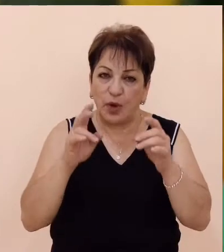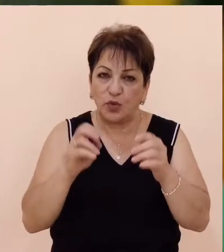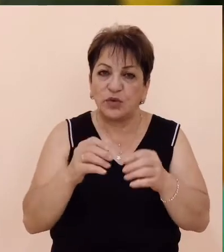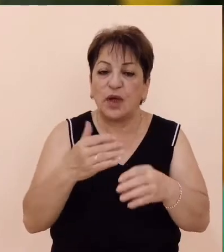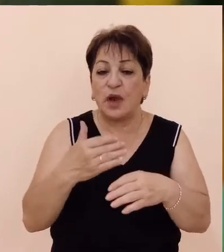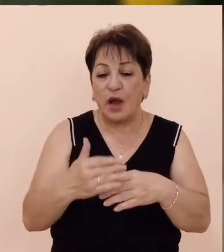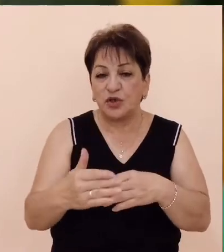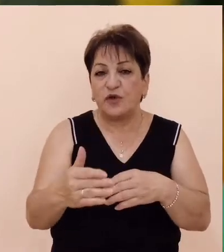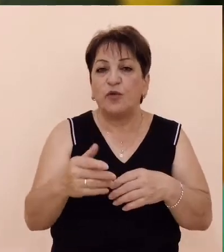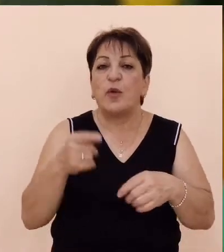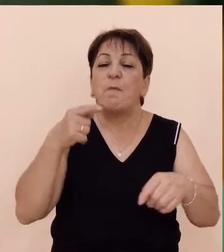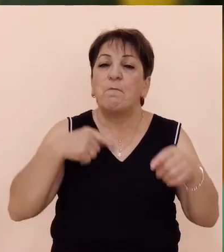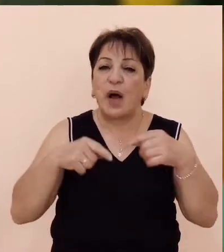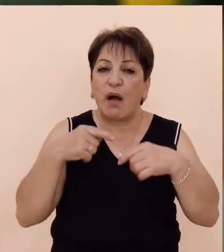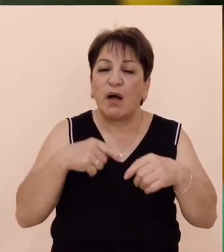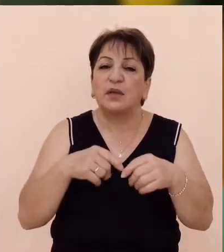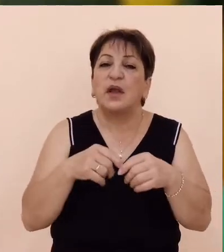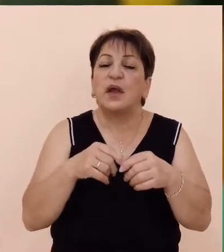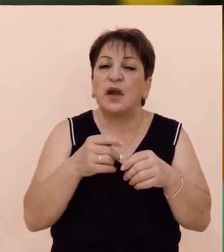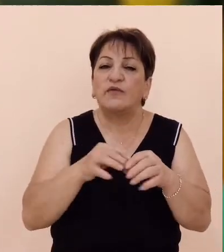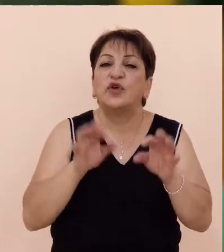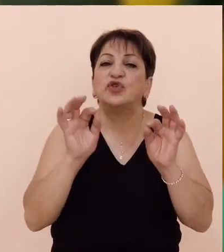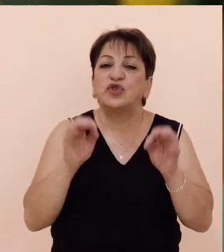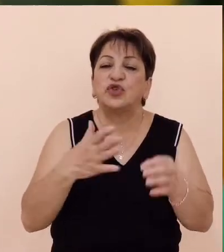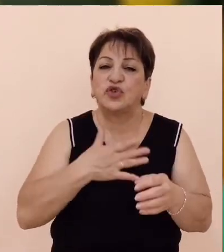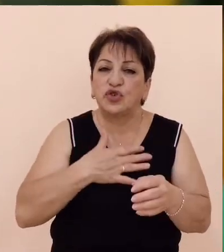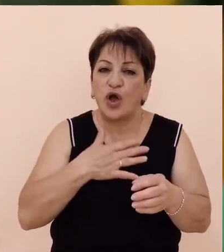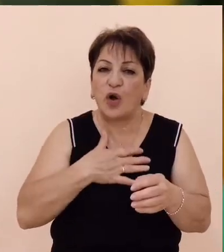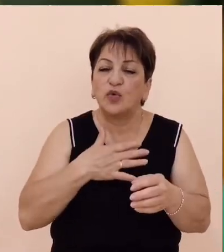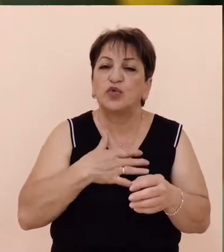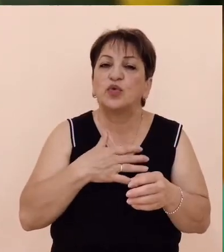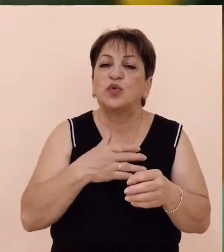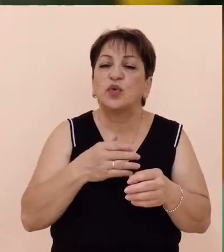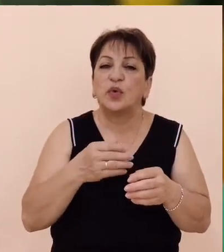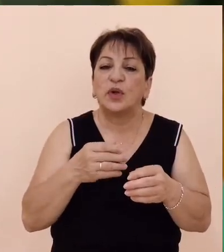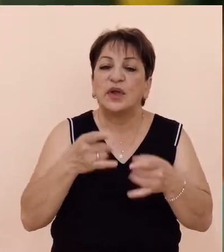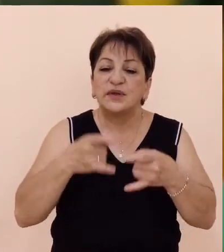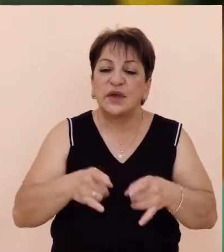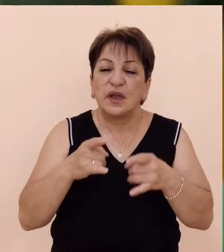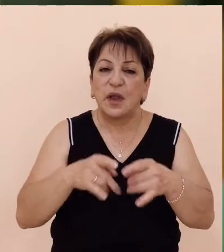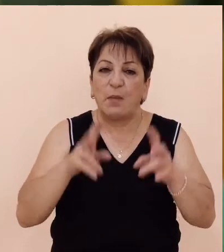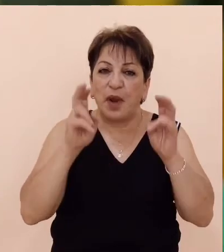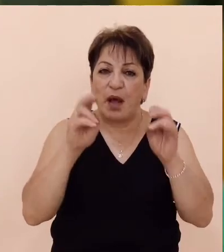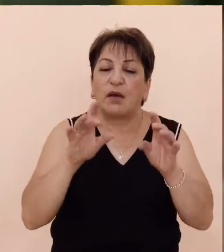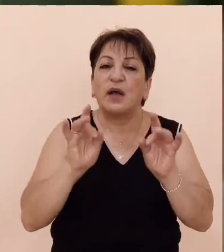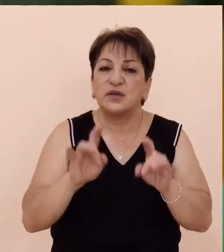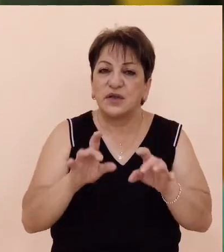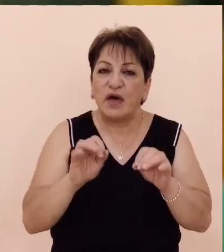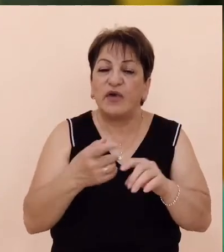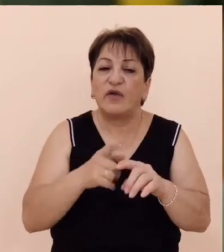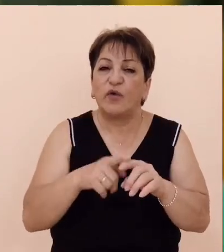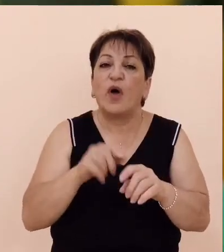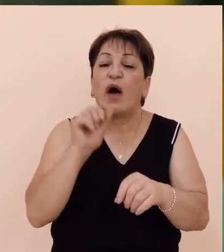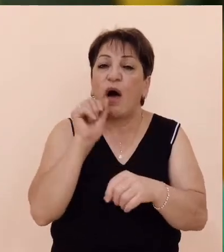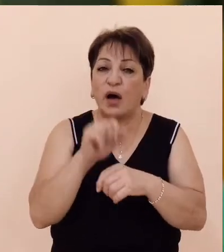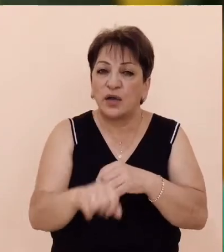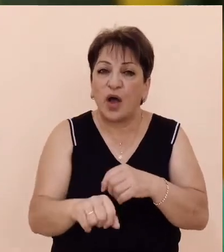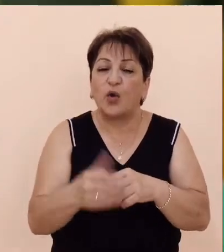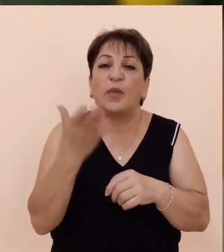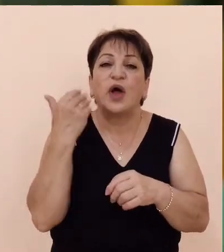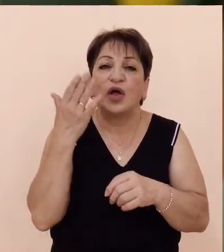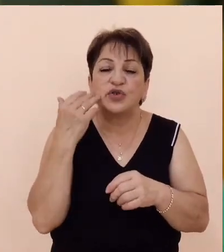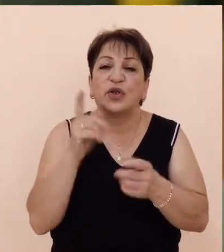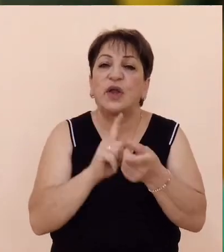Արջևում մկանների գերլարում և ճիշտ շնչառություն պահանջող ծննդաբերական ցավերն են, որոնց հաղթահարումն առավել